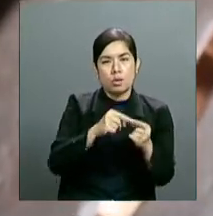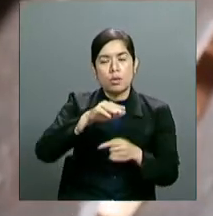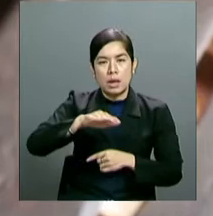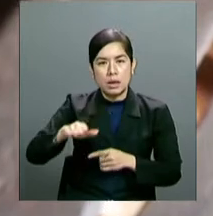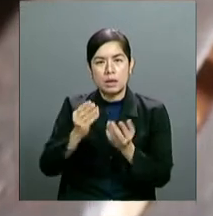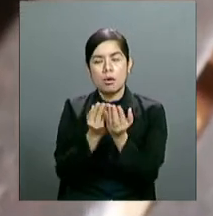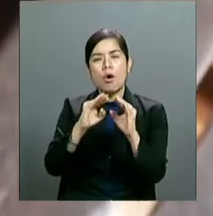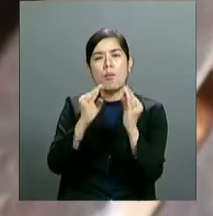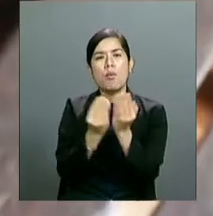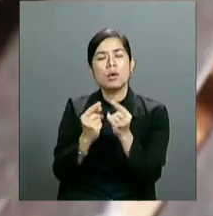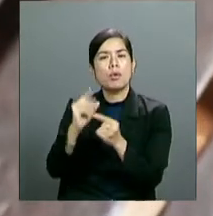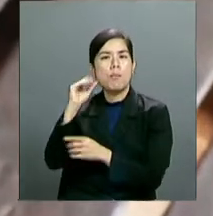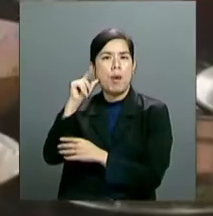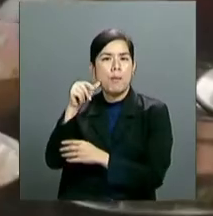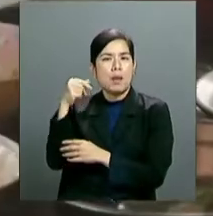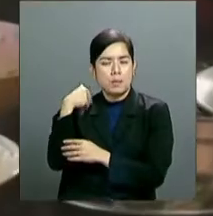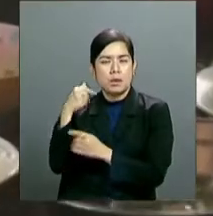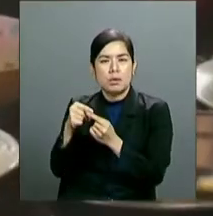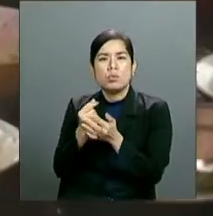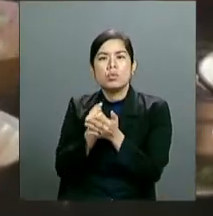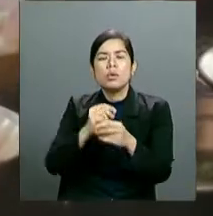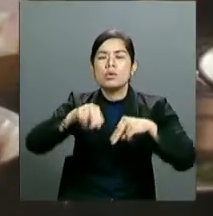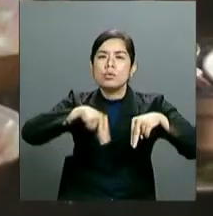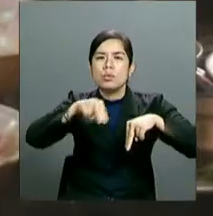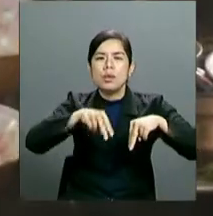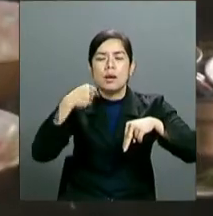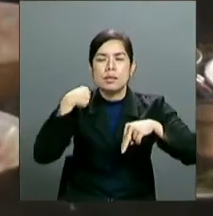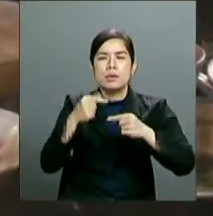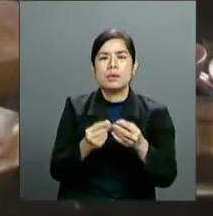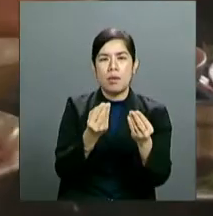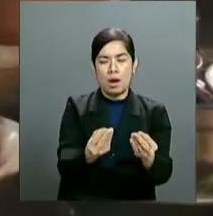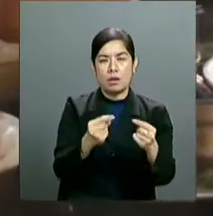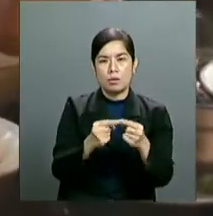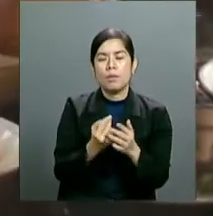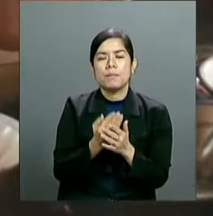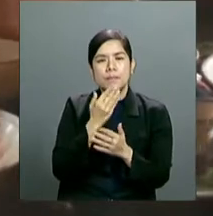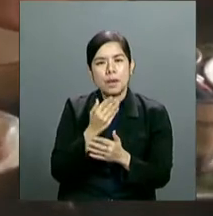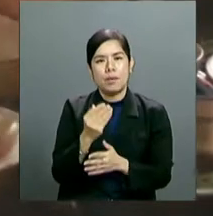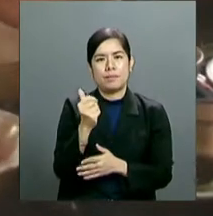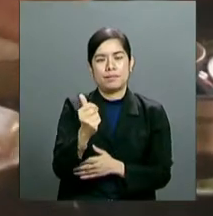สายพันธุ์ข้าวของหมู่บ้านแม่ลามาน้อยให้คงอยู่ต่อไป